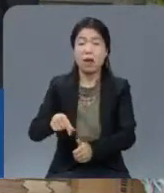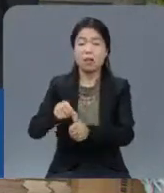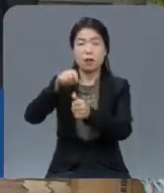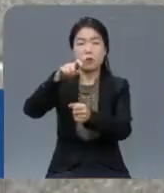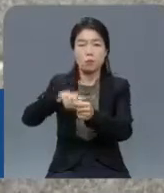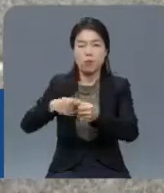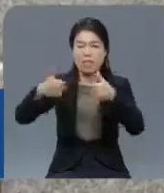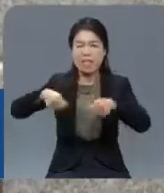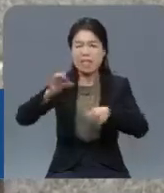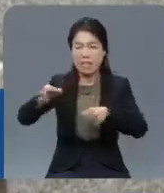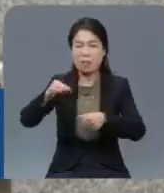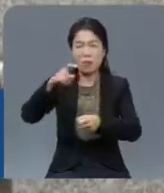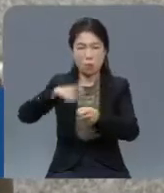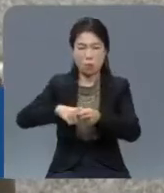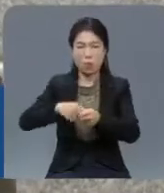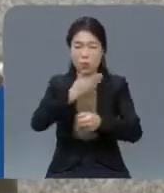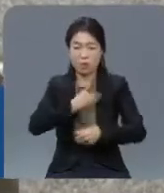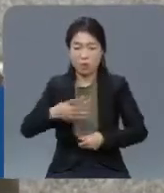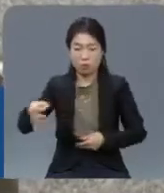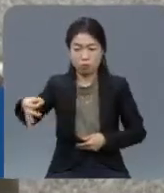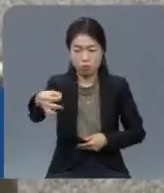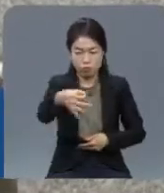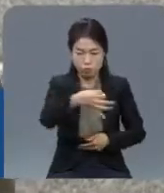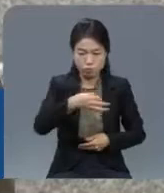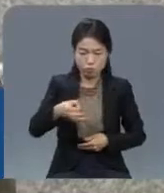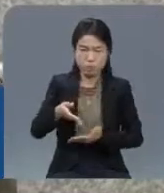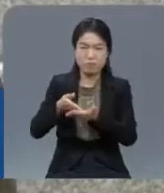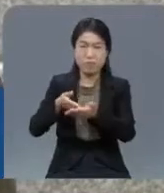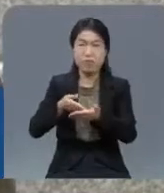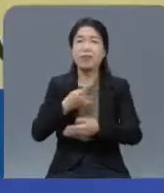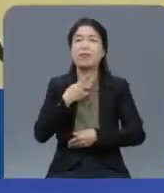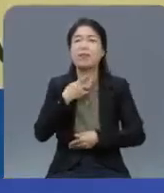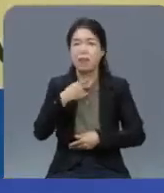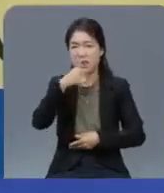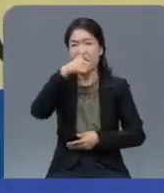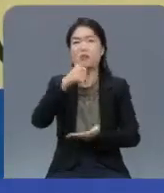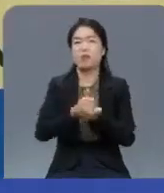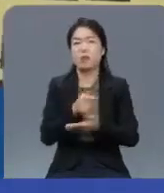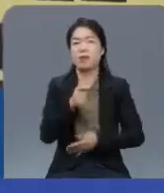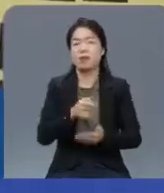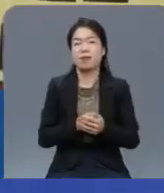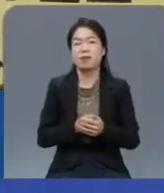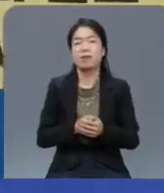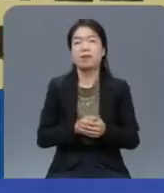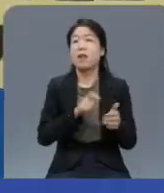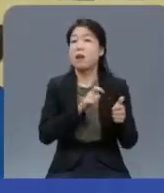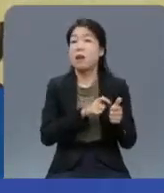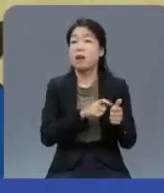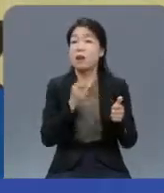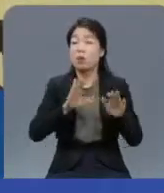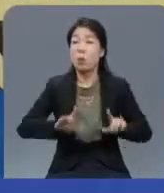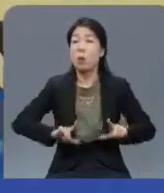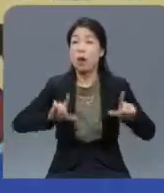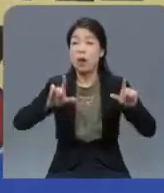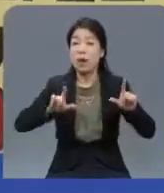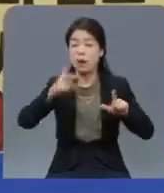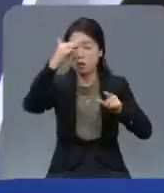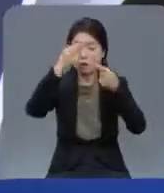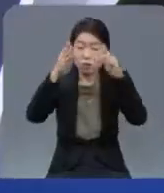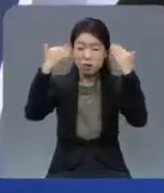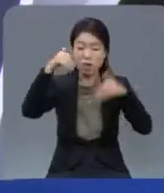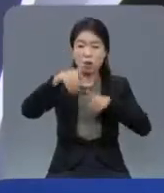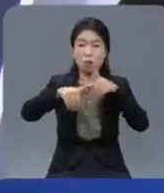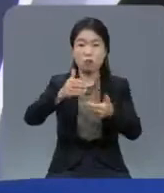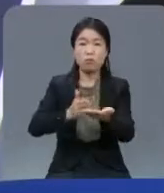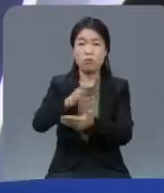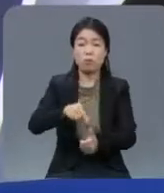위한 인사비 명목 등으로 제자들에게 금품을 요구한 혐의를 받고 있습니다. 경찰은 A 교수가 올해 초 조선대